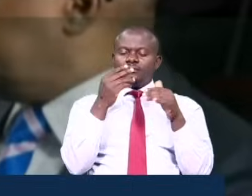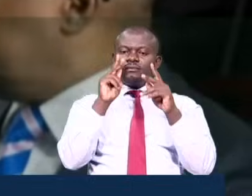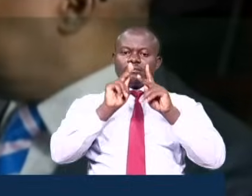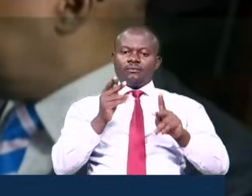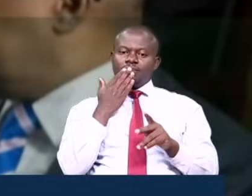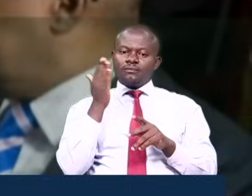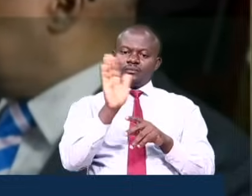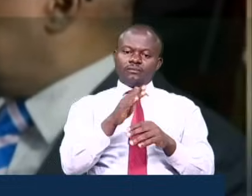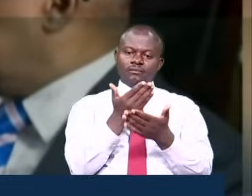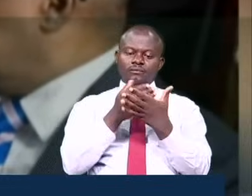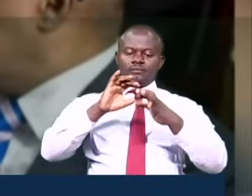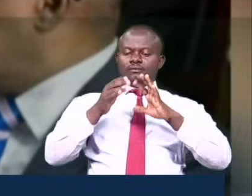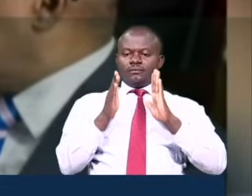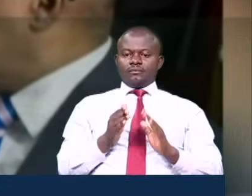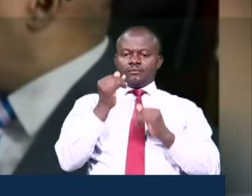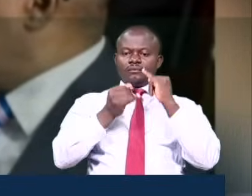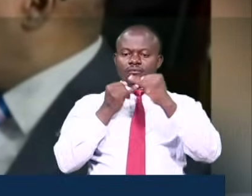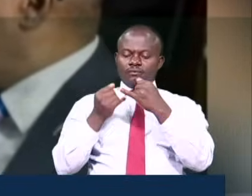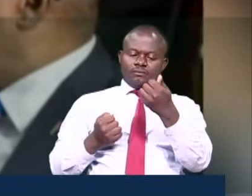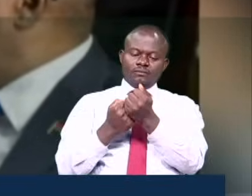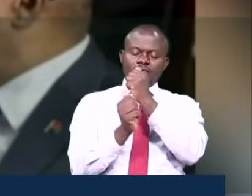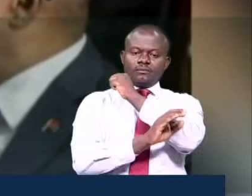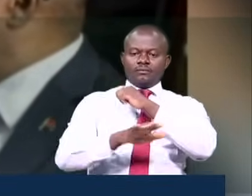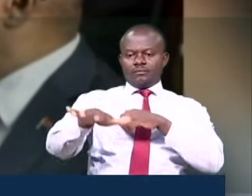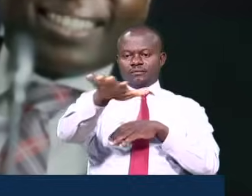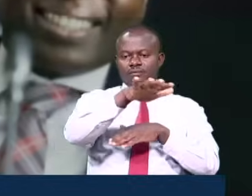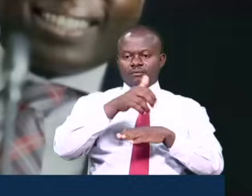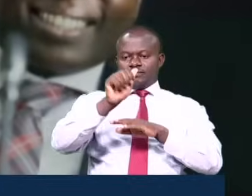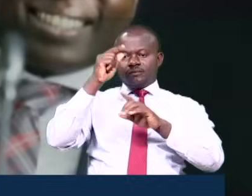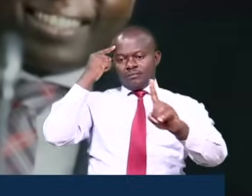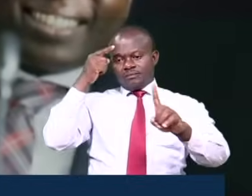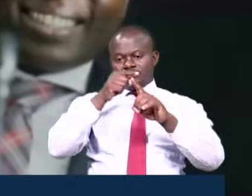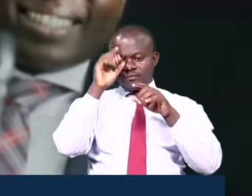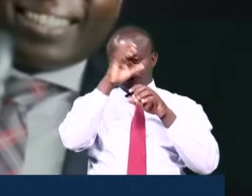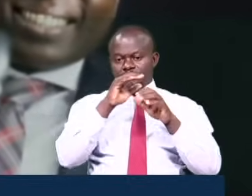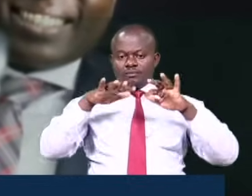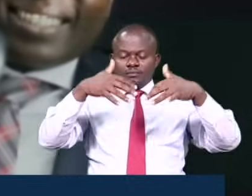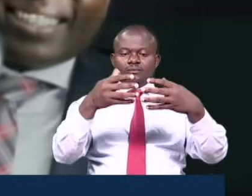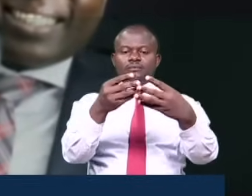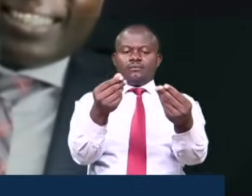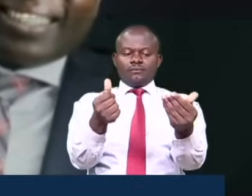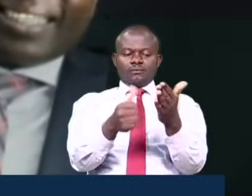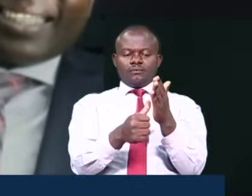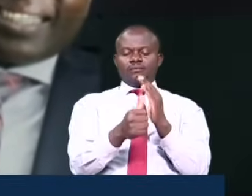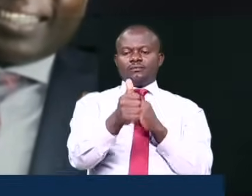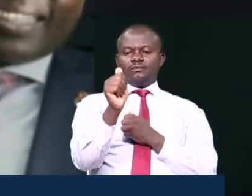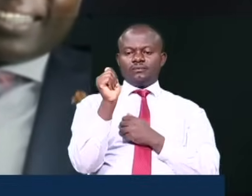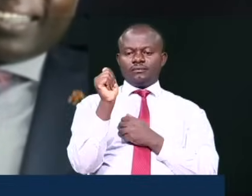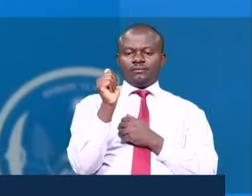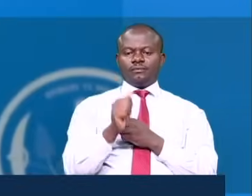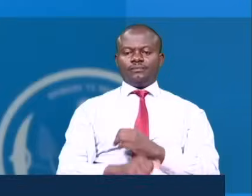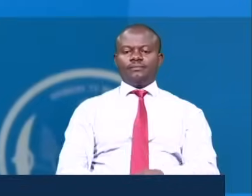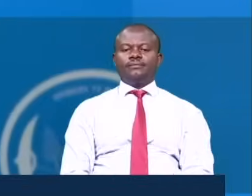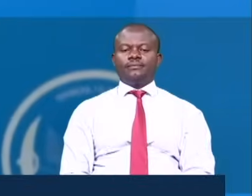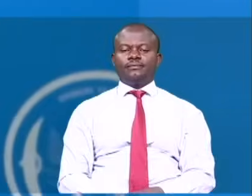asaba abafatanyabikorwa mpuzamahanga gushyigikira ibihugu byo mu karere muri uwo mugambi no gushakira umuti umuzi w'ikibazo Jean Pierre